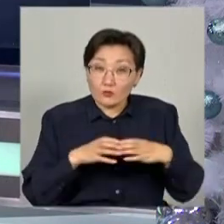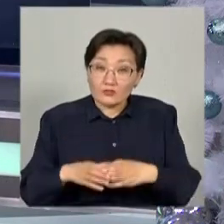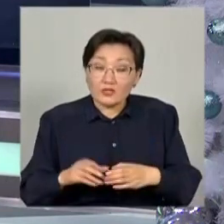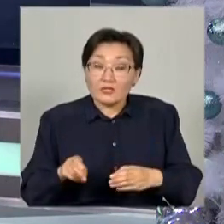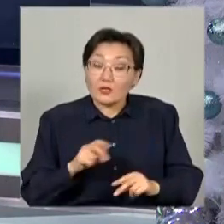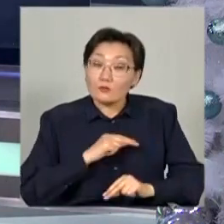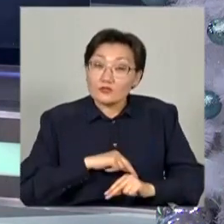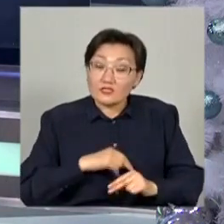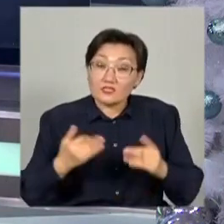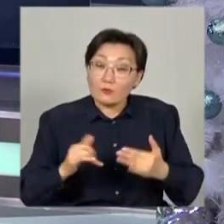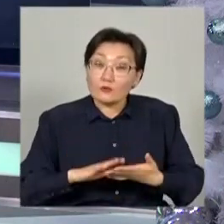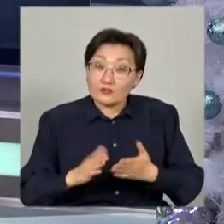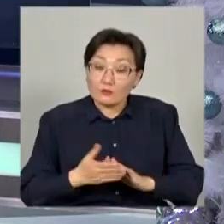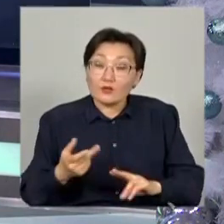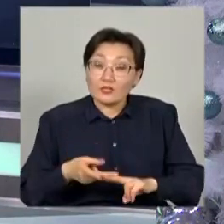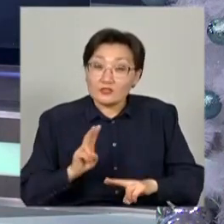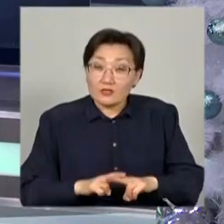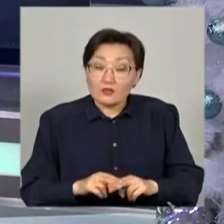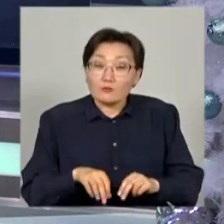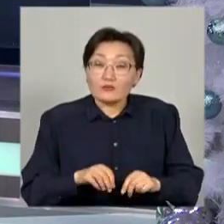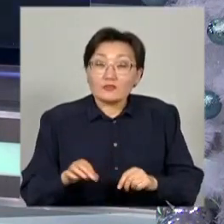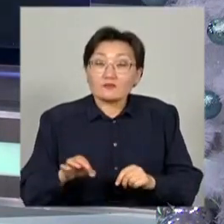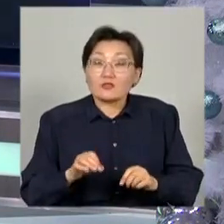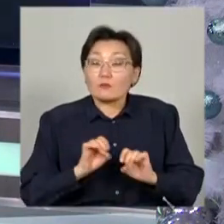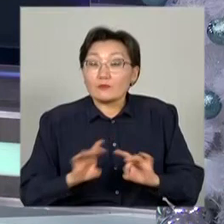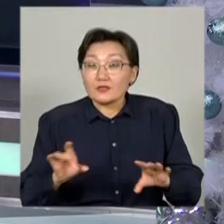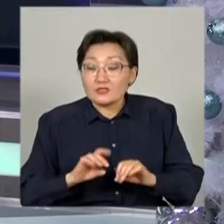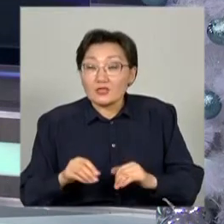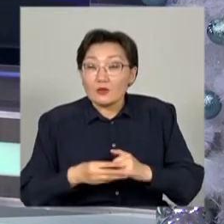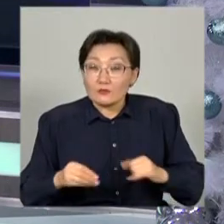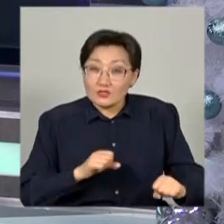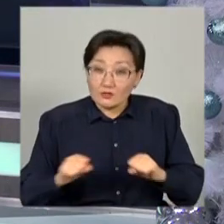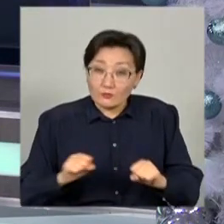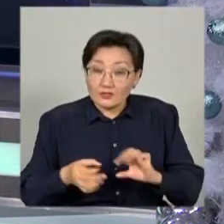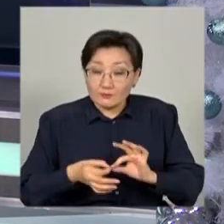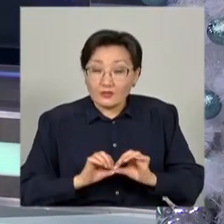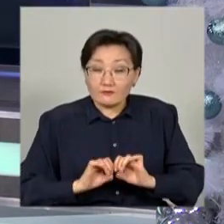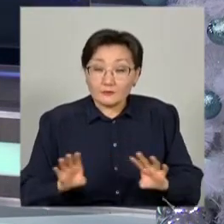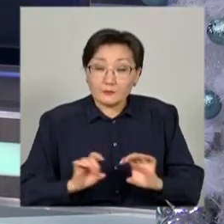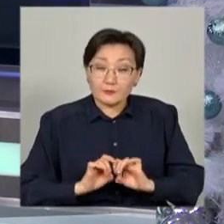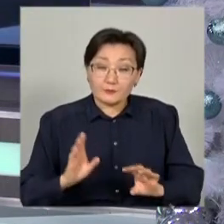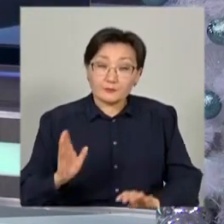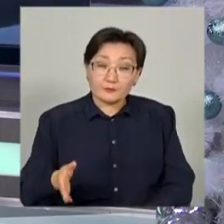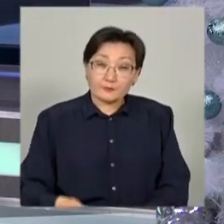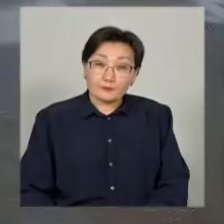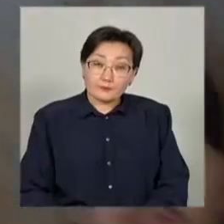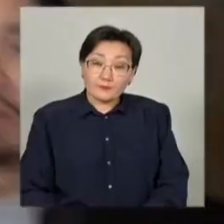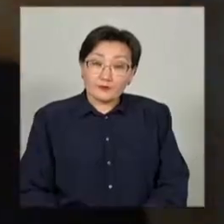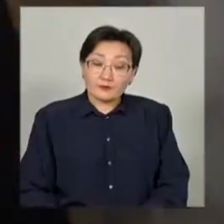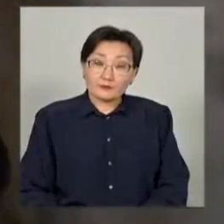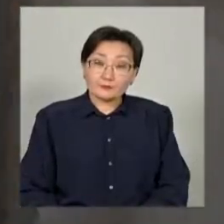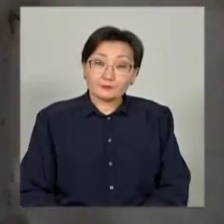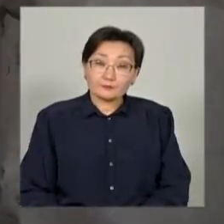как работает нынешняя система, которая измеряет и предсказывает подземные толчки, расскажет Рустам Эралбаев.